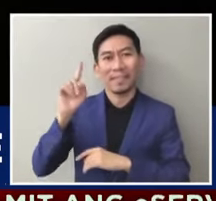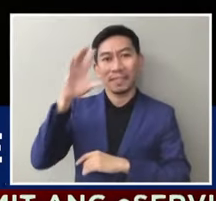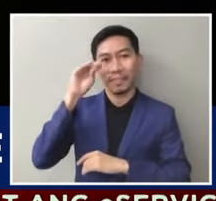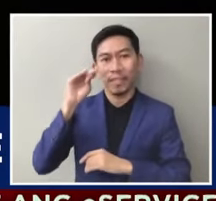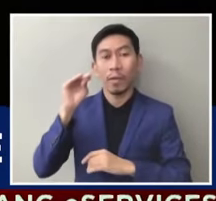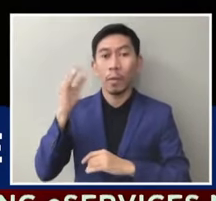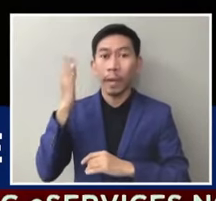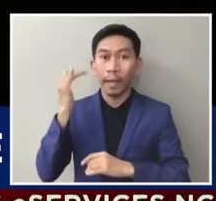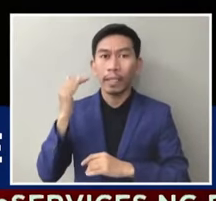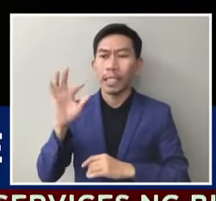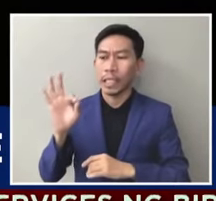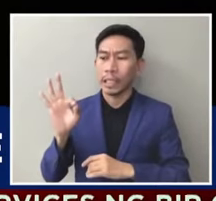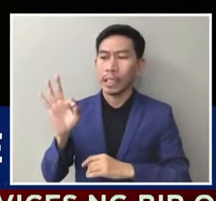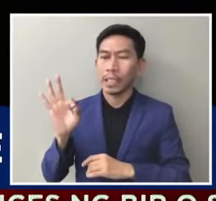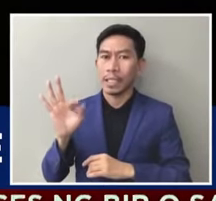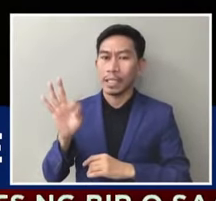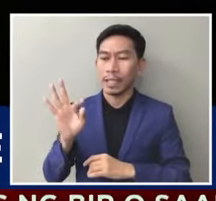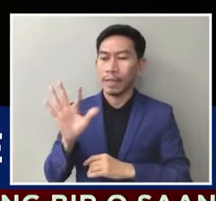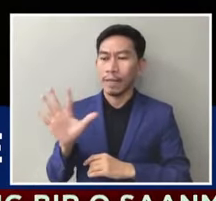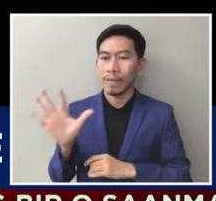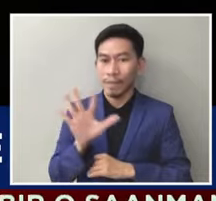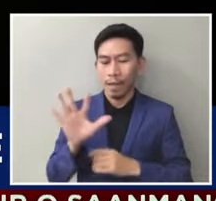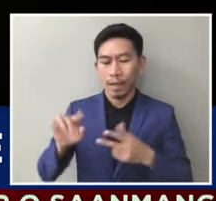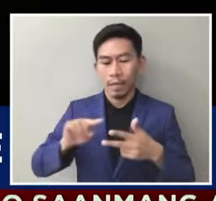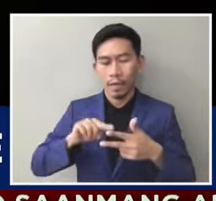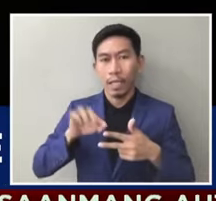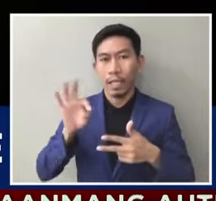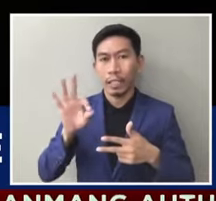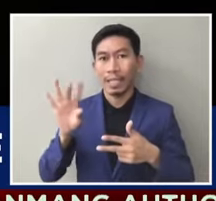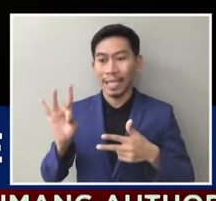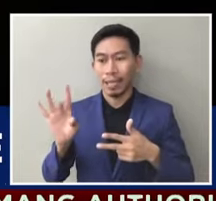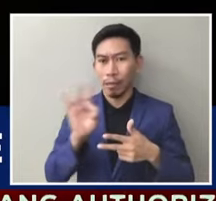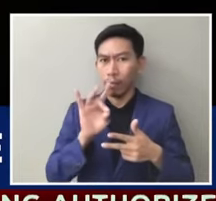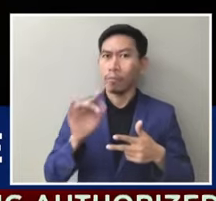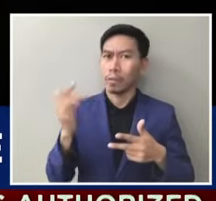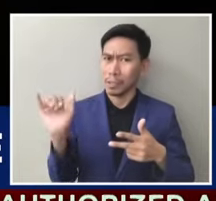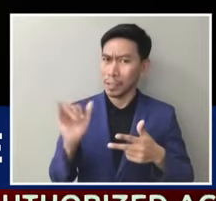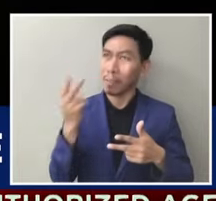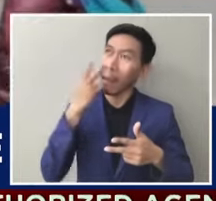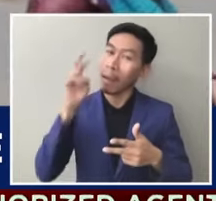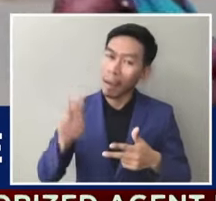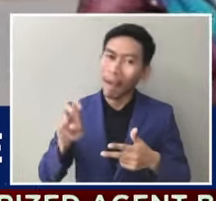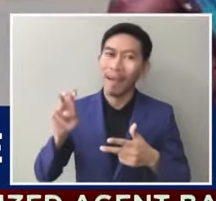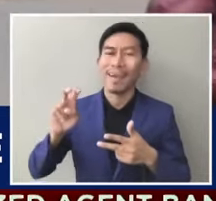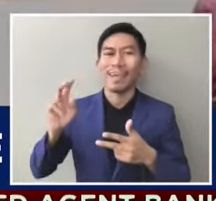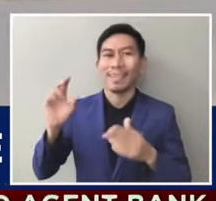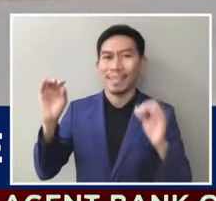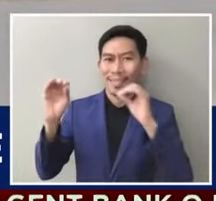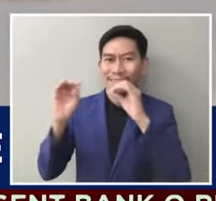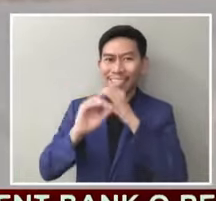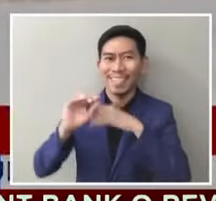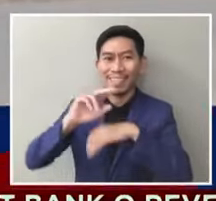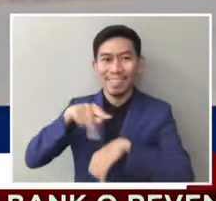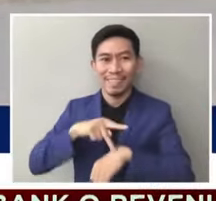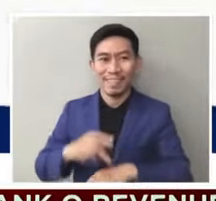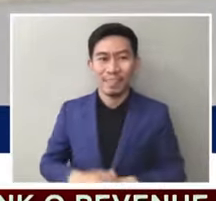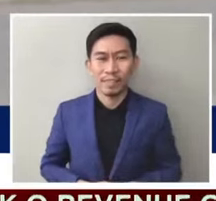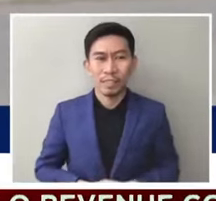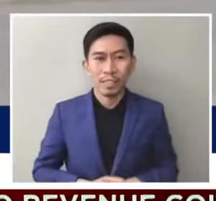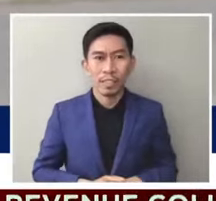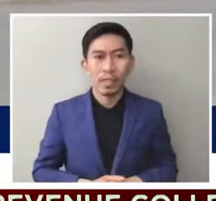ang 1955 at 1988 total solar eclipse sa Pilipinas. Inabot. Sana maabot ako pa yung